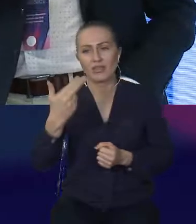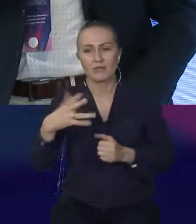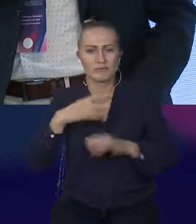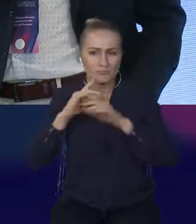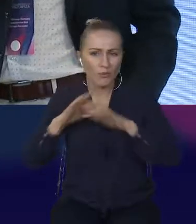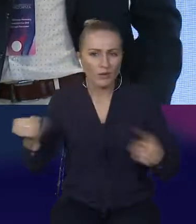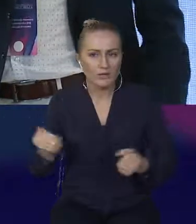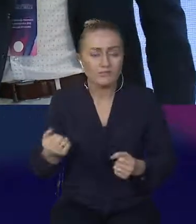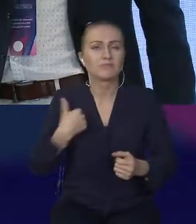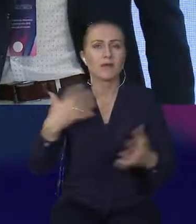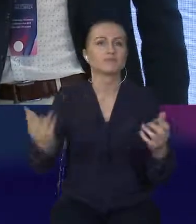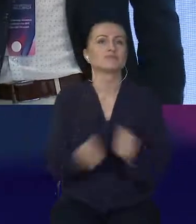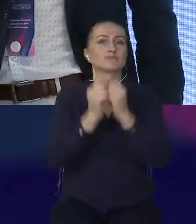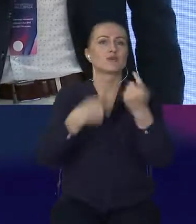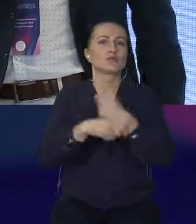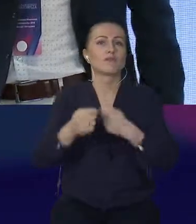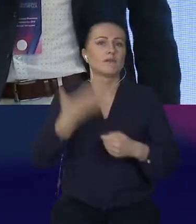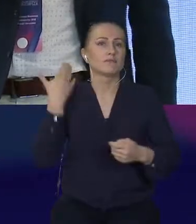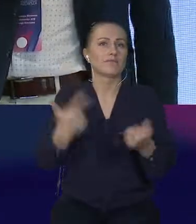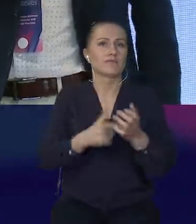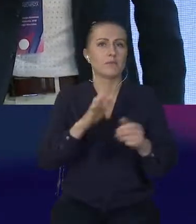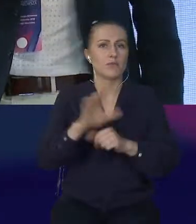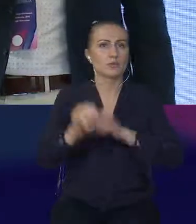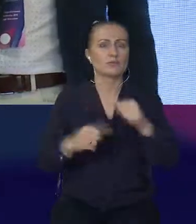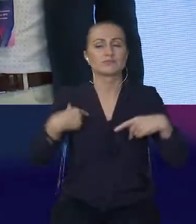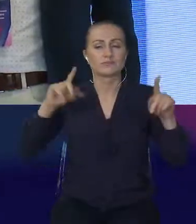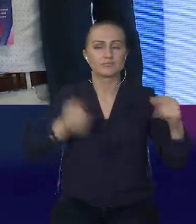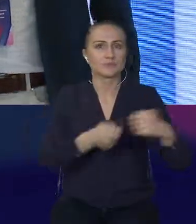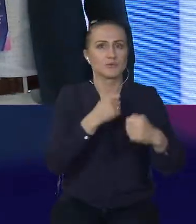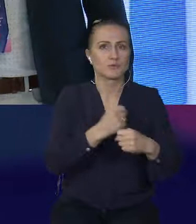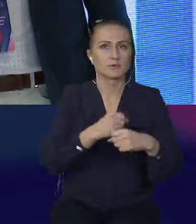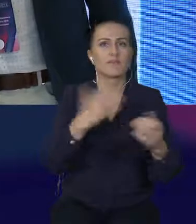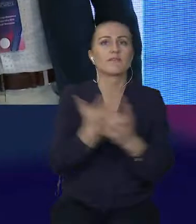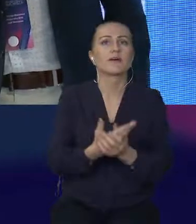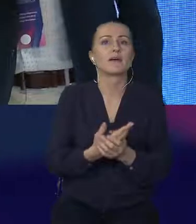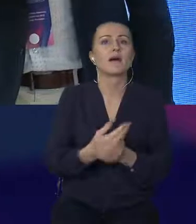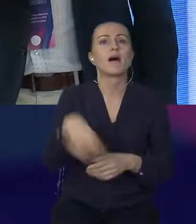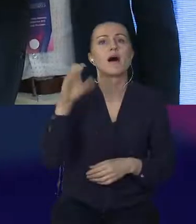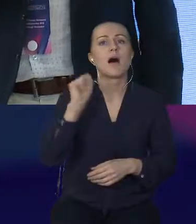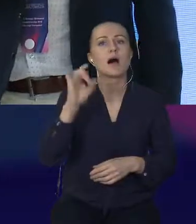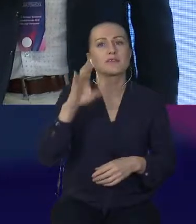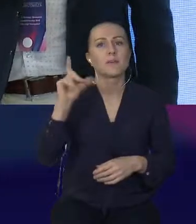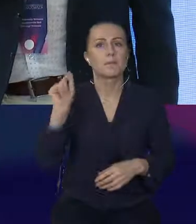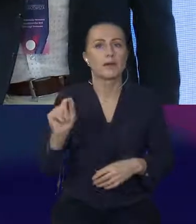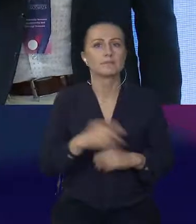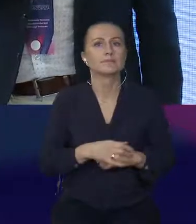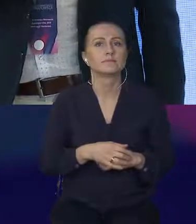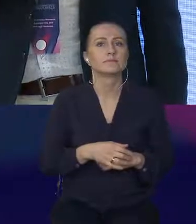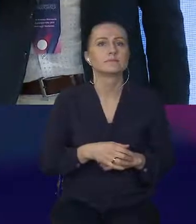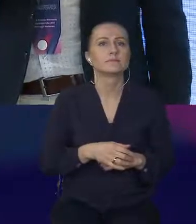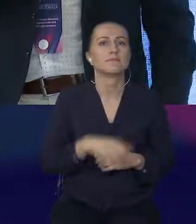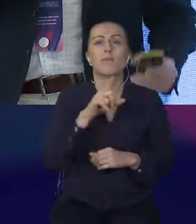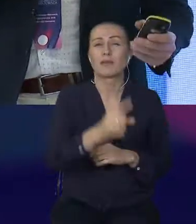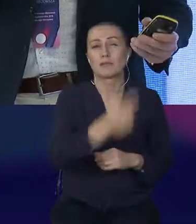rozwiązanie. W 2015 roku rozpoczęliśmy współpracę z firmą AGP, która jako jedyna